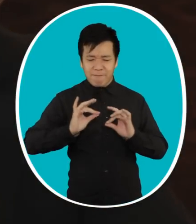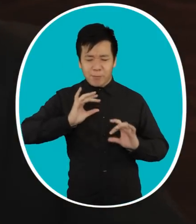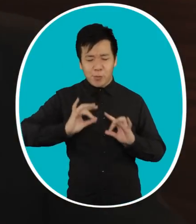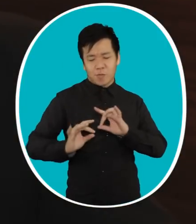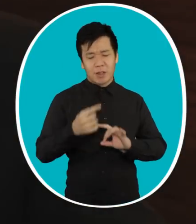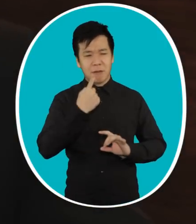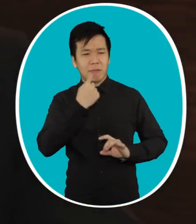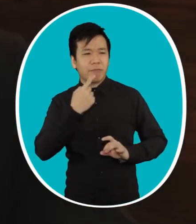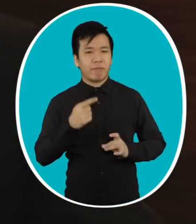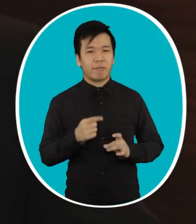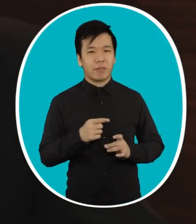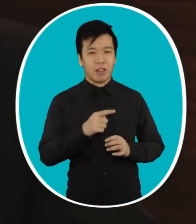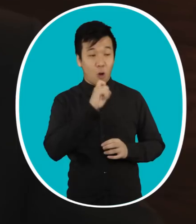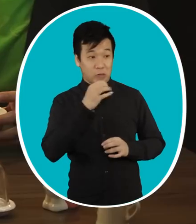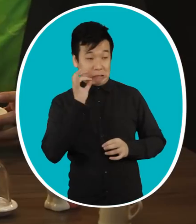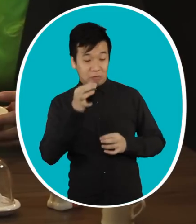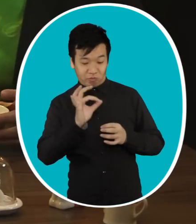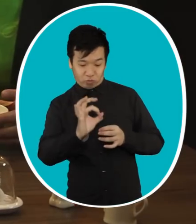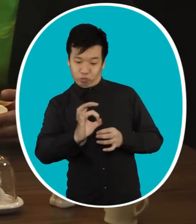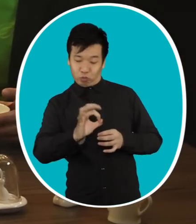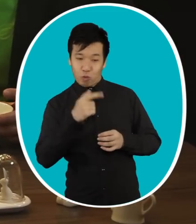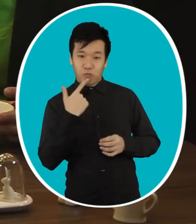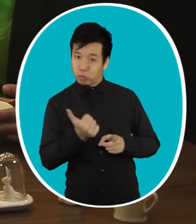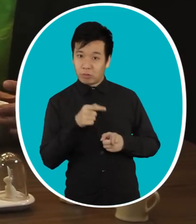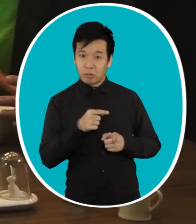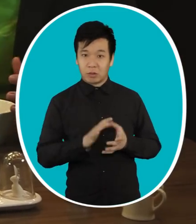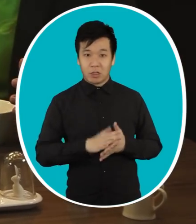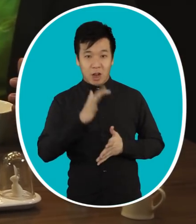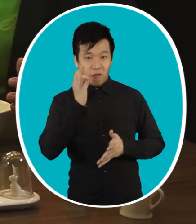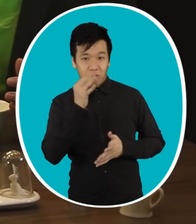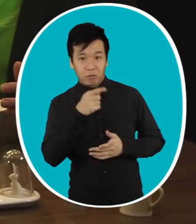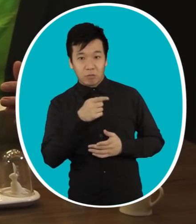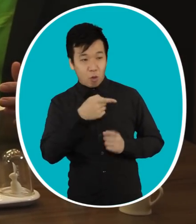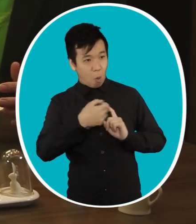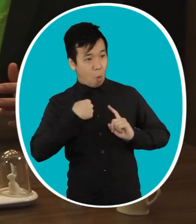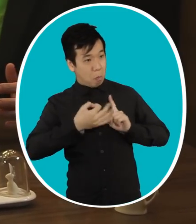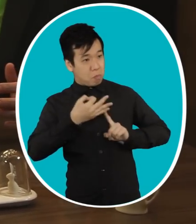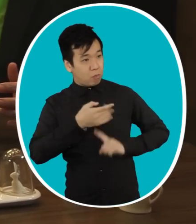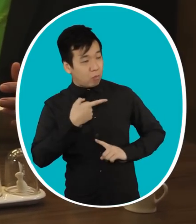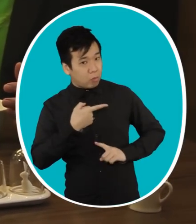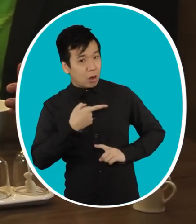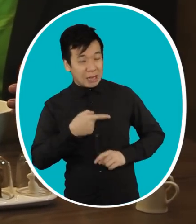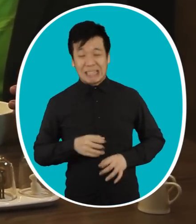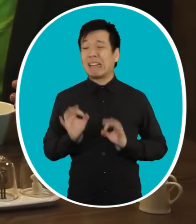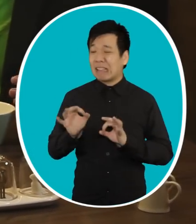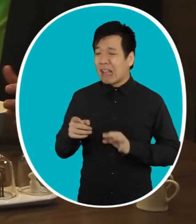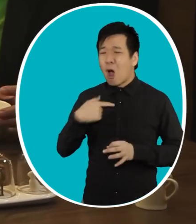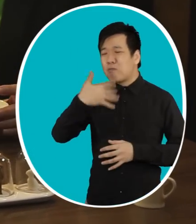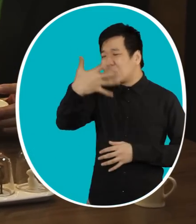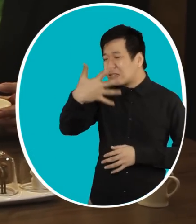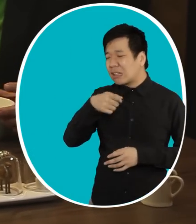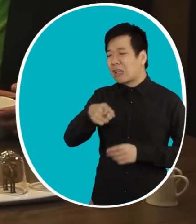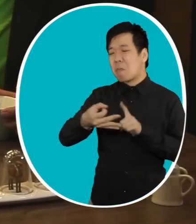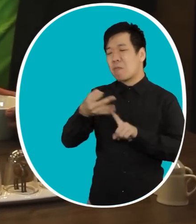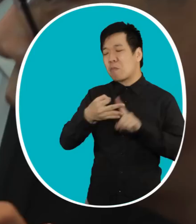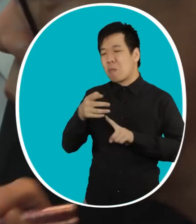嚟。 我專登用珍珠米㗎啦。 你呢個飯係咪準備用我嘅名啊？ 梗係啦，我條片名都叫志